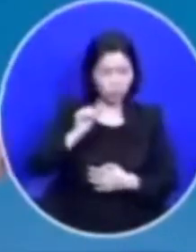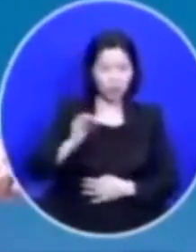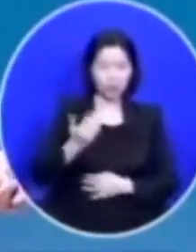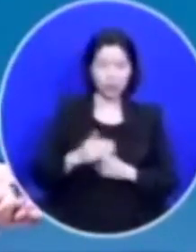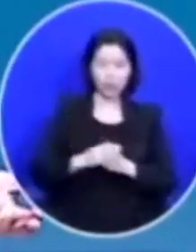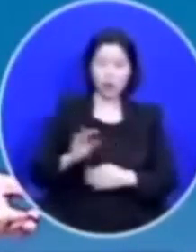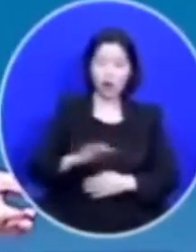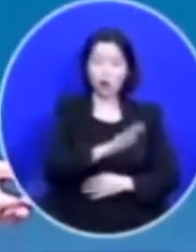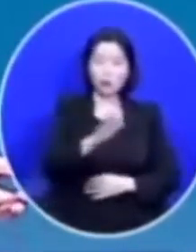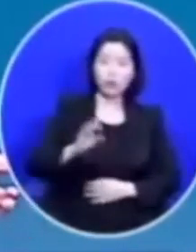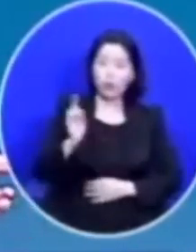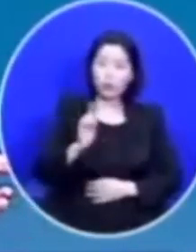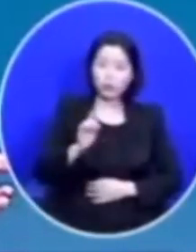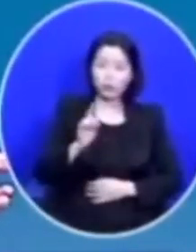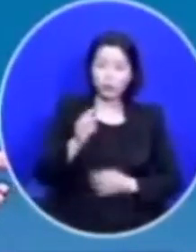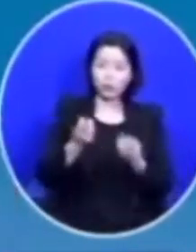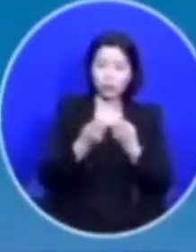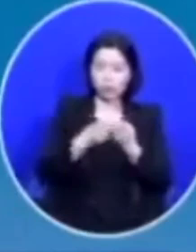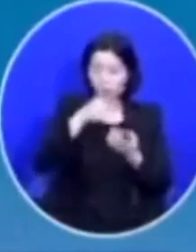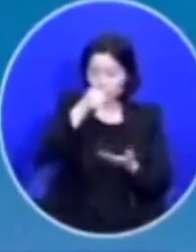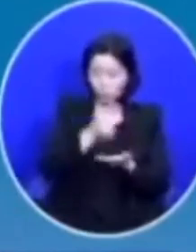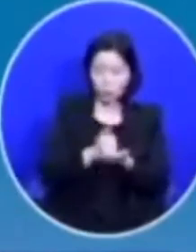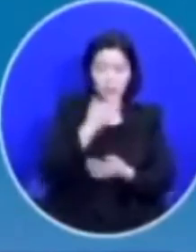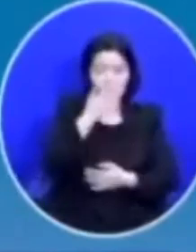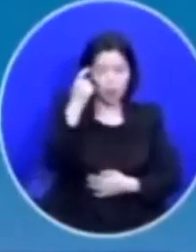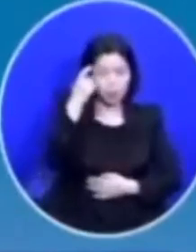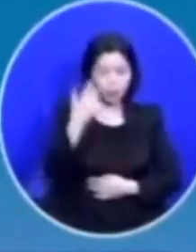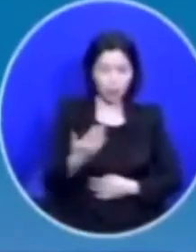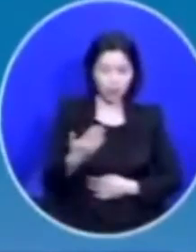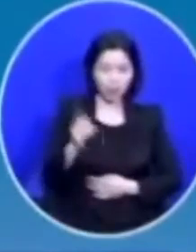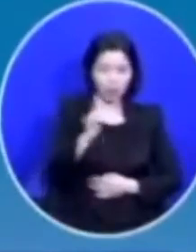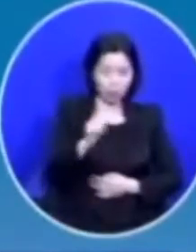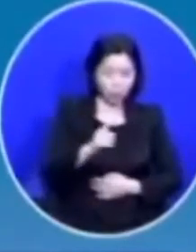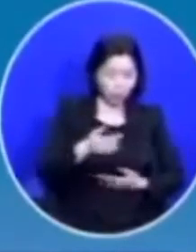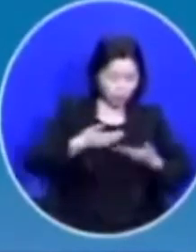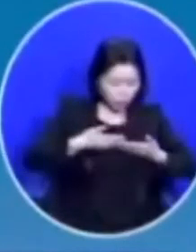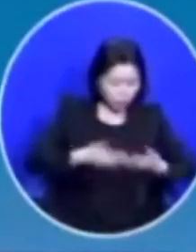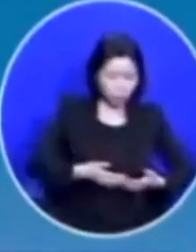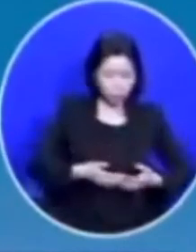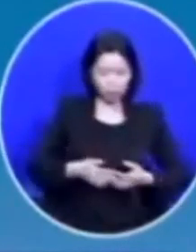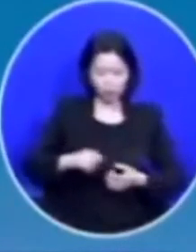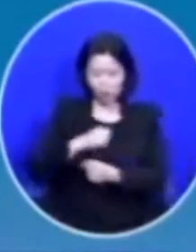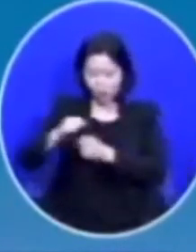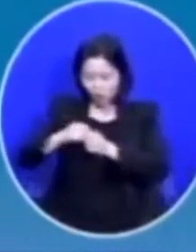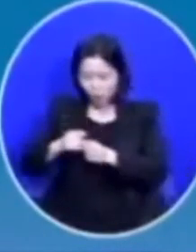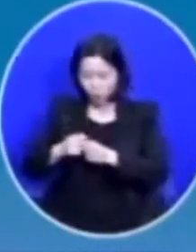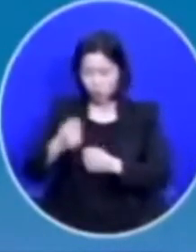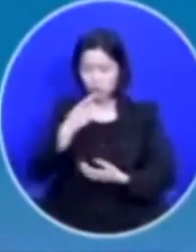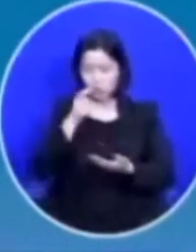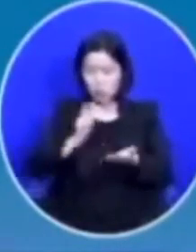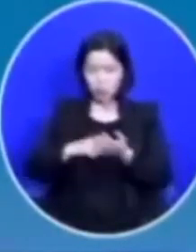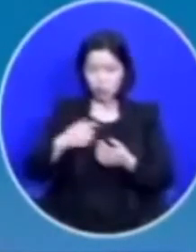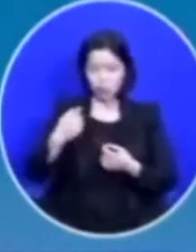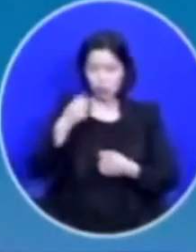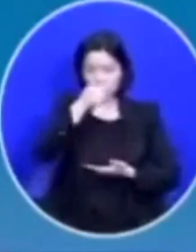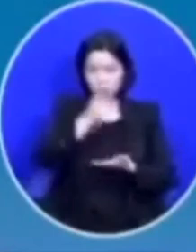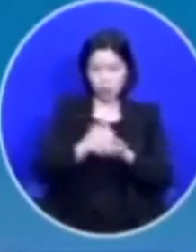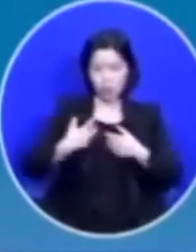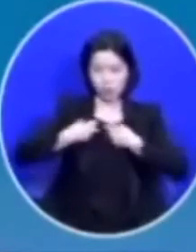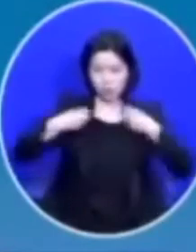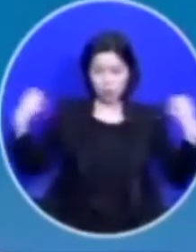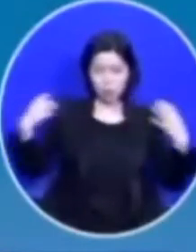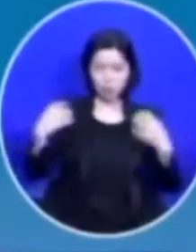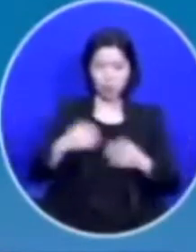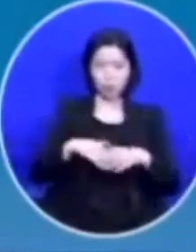어떻게 죄를 지을 수 있겠어요 모든 무거운 것과 얽매이기 쉬운 죄를 벗어 버리고 인내로써 우리 앞에